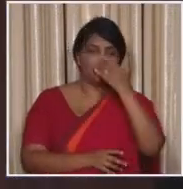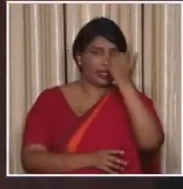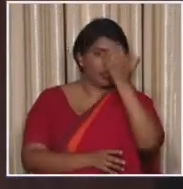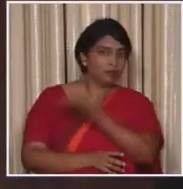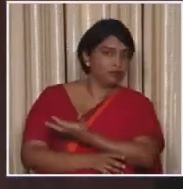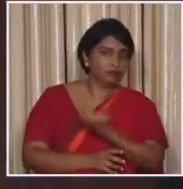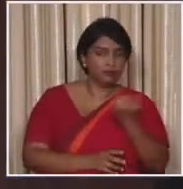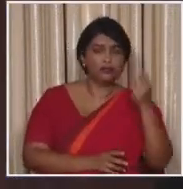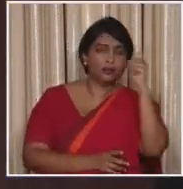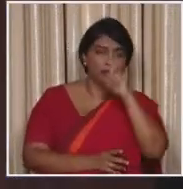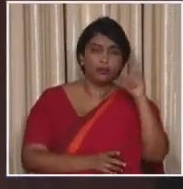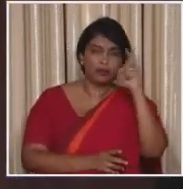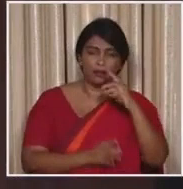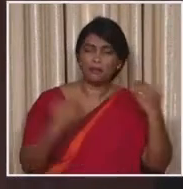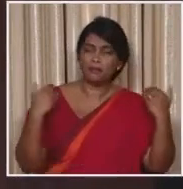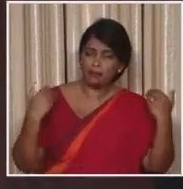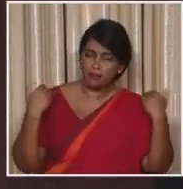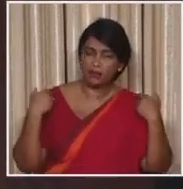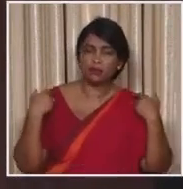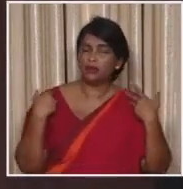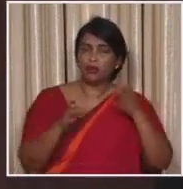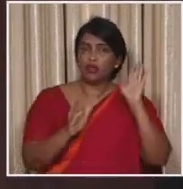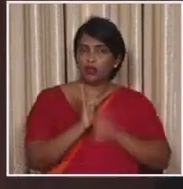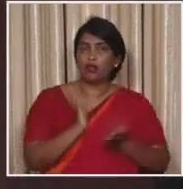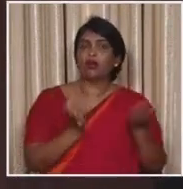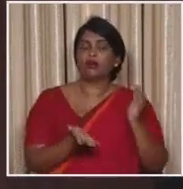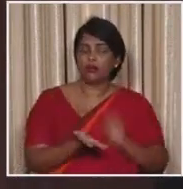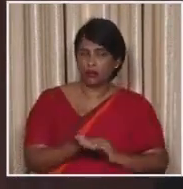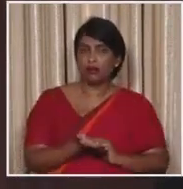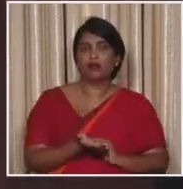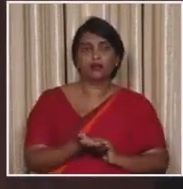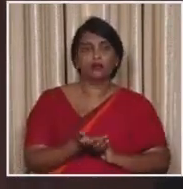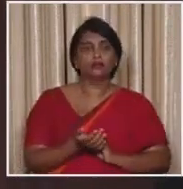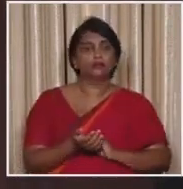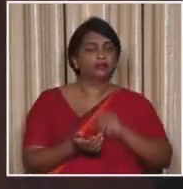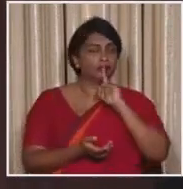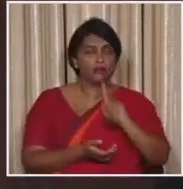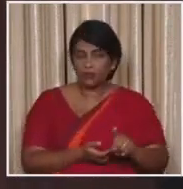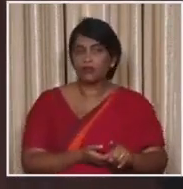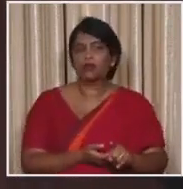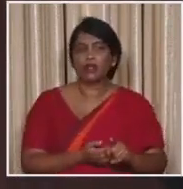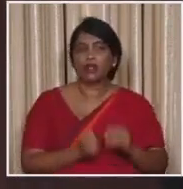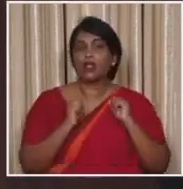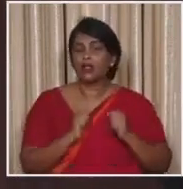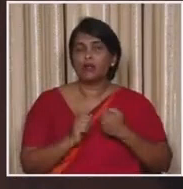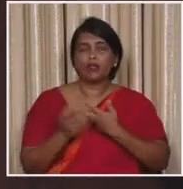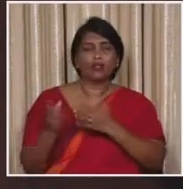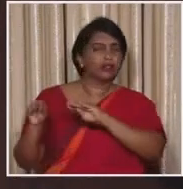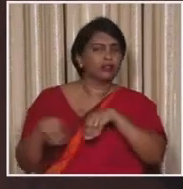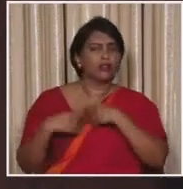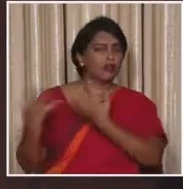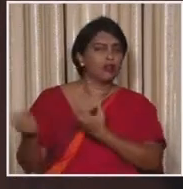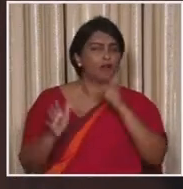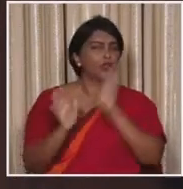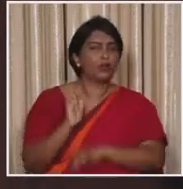அவர்களை இத்தாலிக்கு அழைத்துக் கொள்வதற்கு நடவடிக்கை எடுக்கும் போது அதற்கான பெருமளவு காலம் செலவாகின்றது. சில விடயங்கள் அந்த